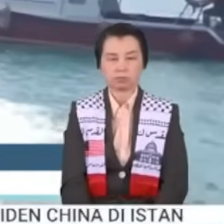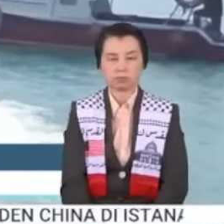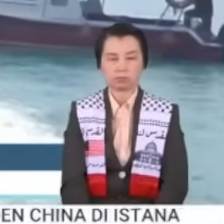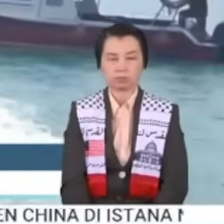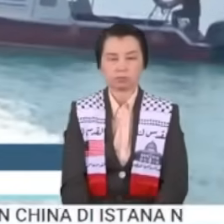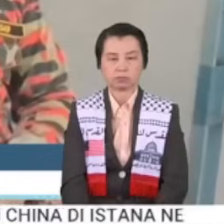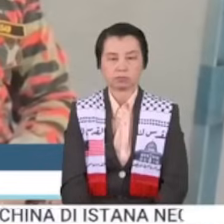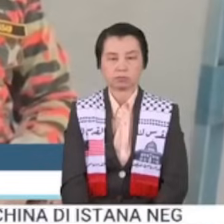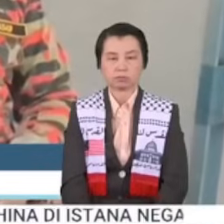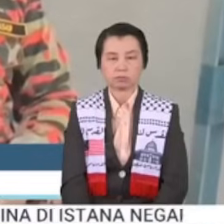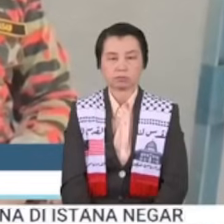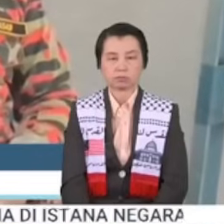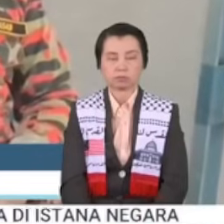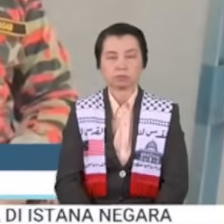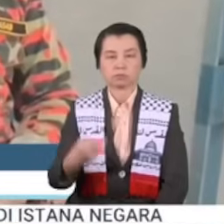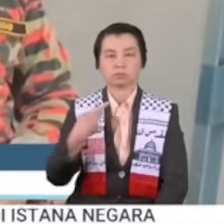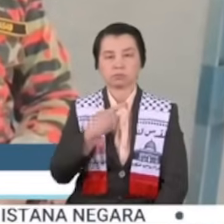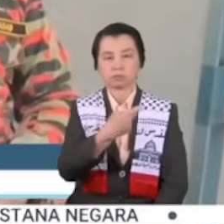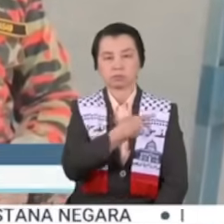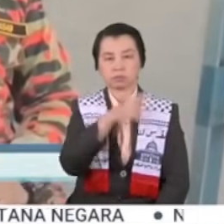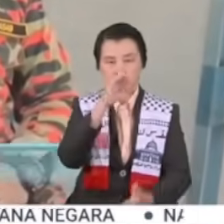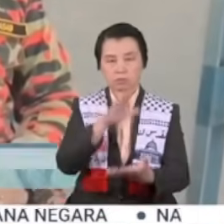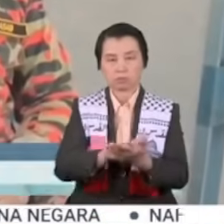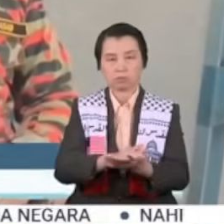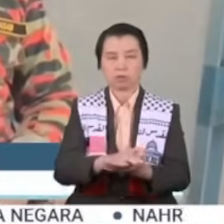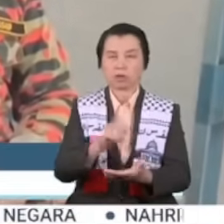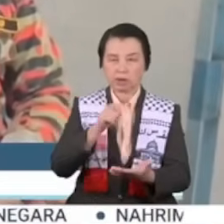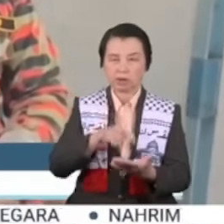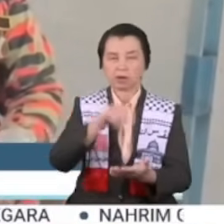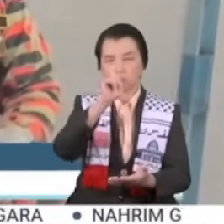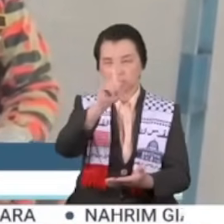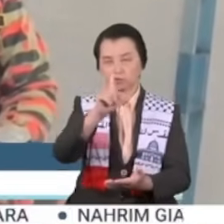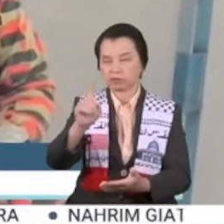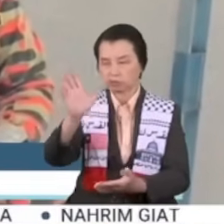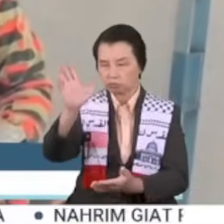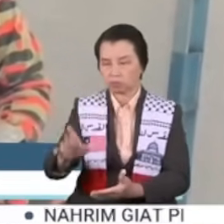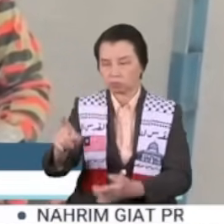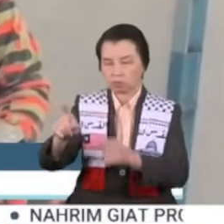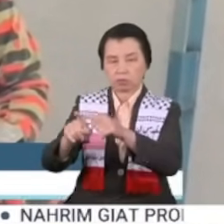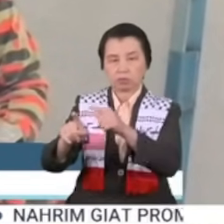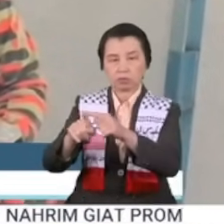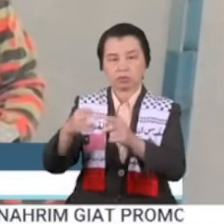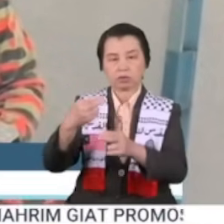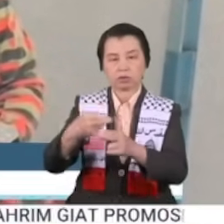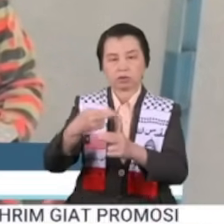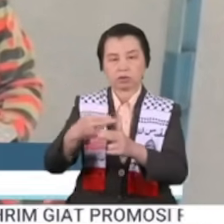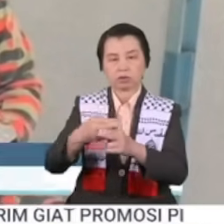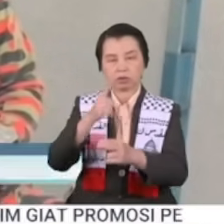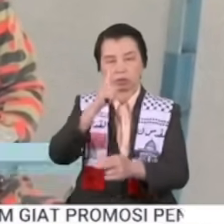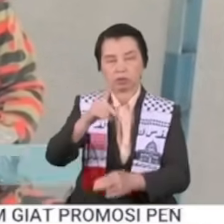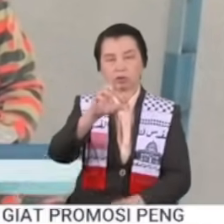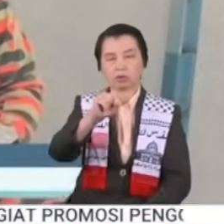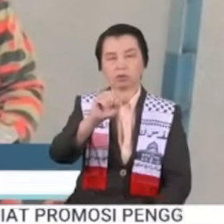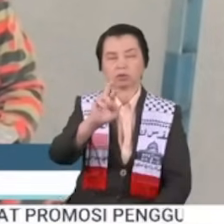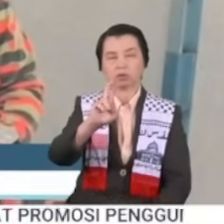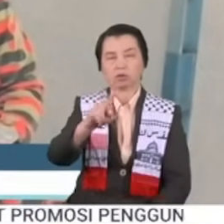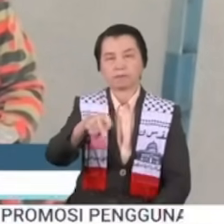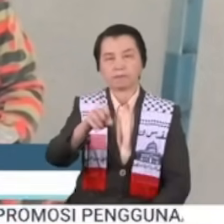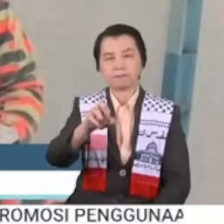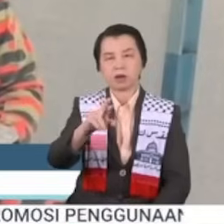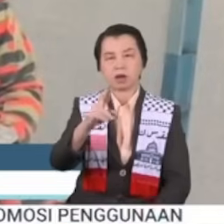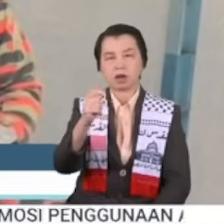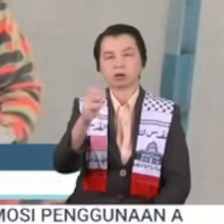agensi Kita percaya hanya satu orang lagi yang dikenali dengan nama panjang ataupun nama sebenar supardo